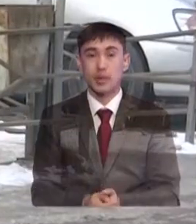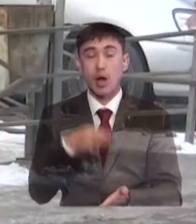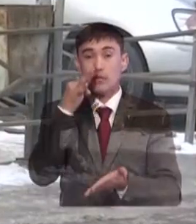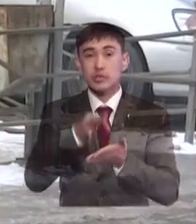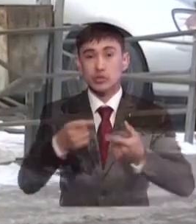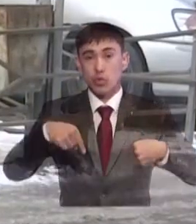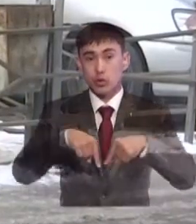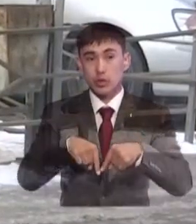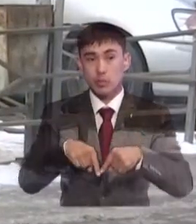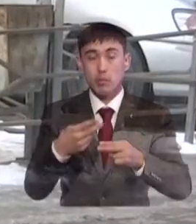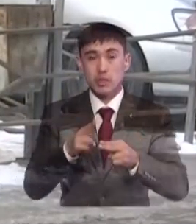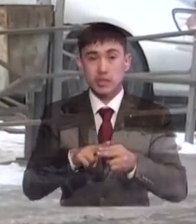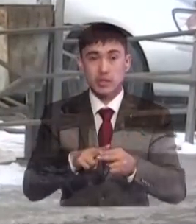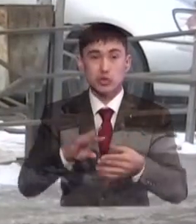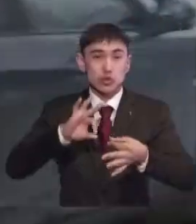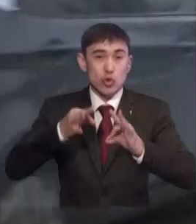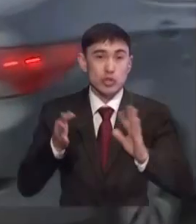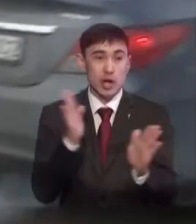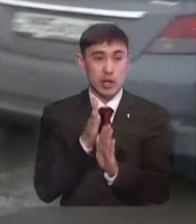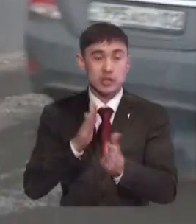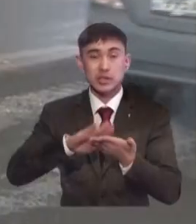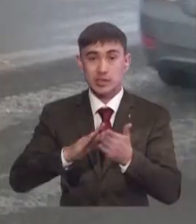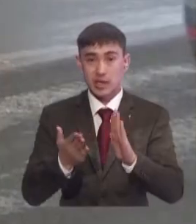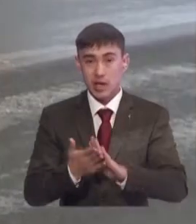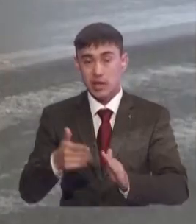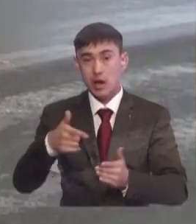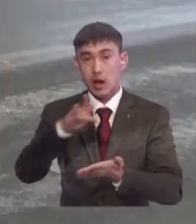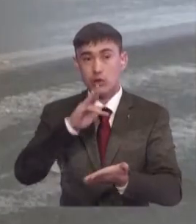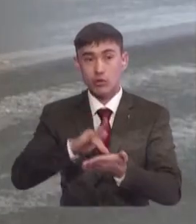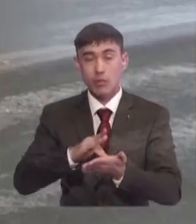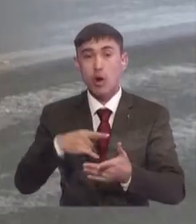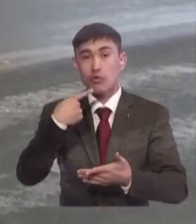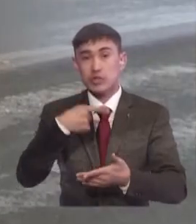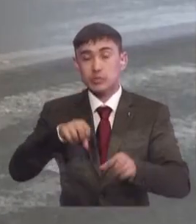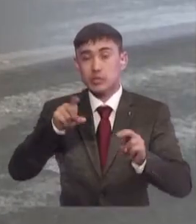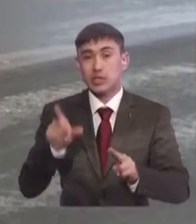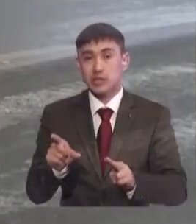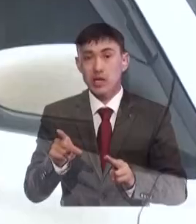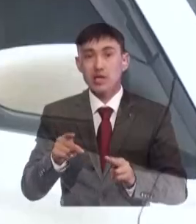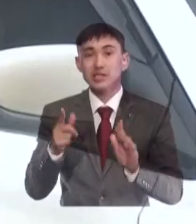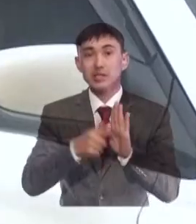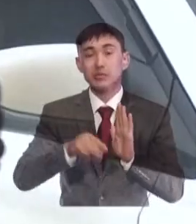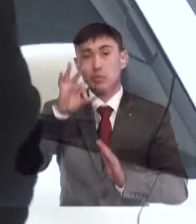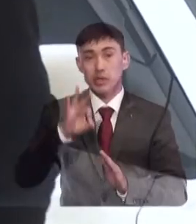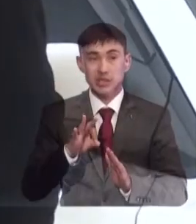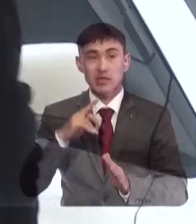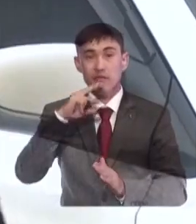Ответственные органы пошли на это из-за сложного экологического состояния городов. Ведь, по утверждению специалистов, 70% вреда экологии